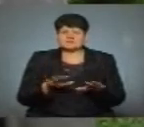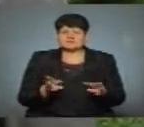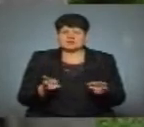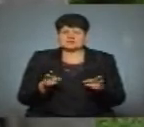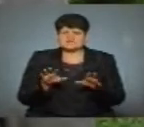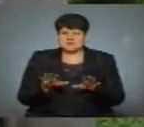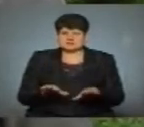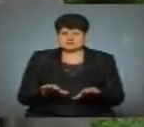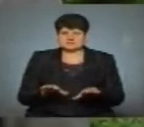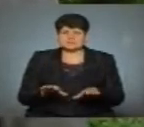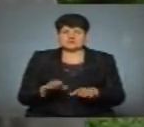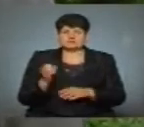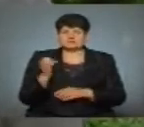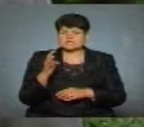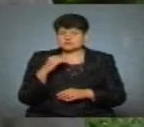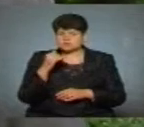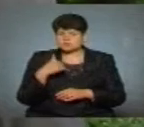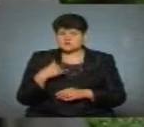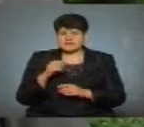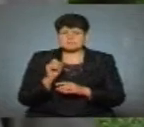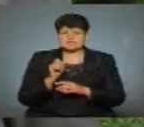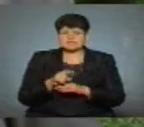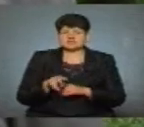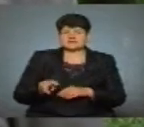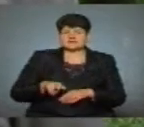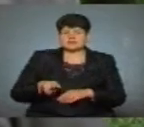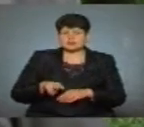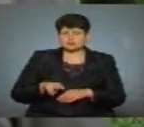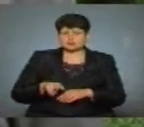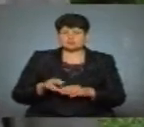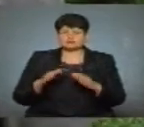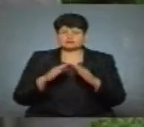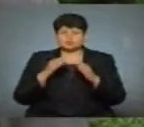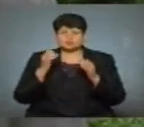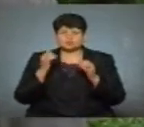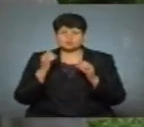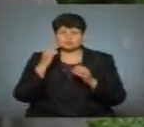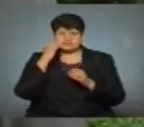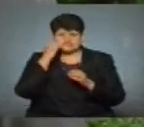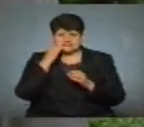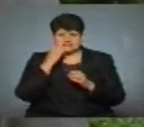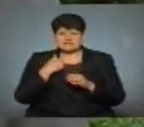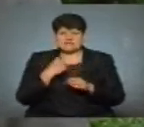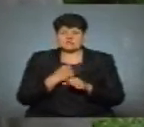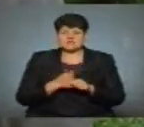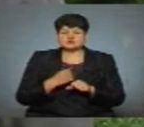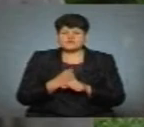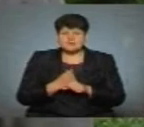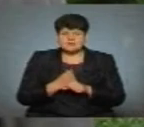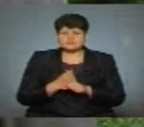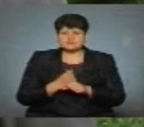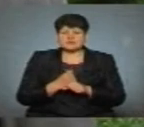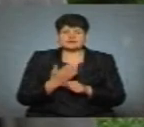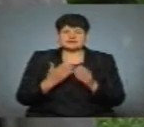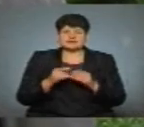оставатися. Ну і в 2014 році мене призначили директором будинку престарілих, я працював, але